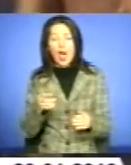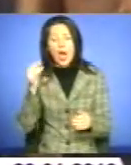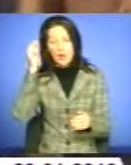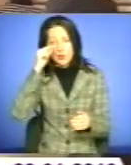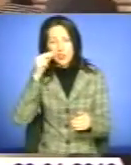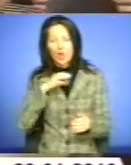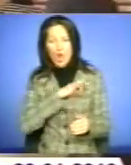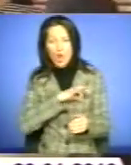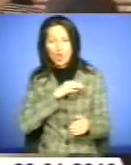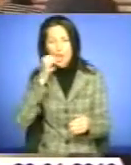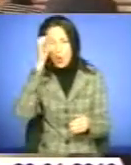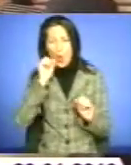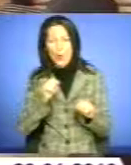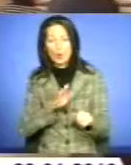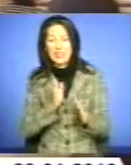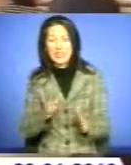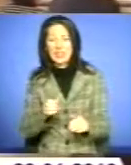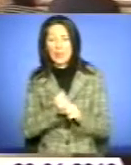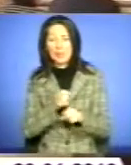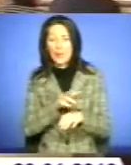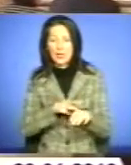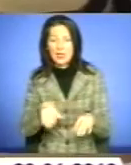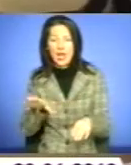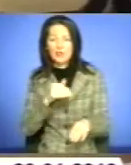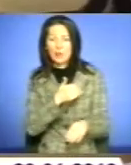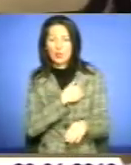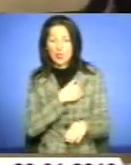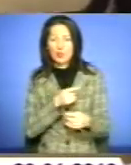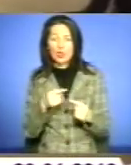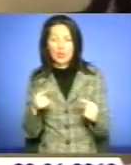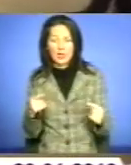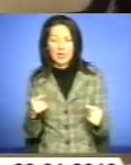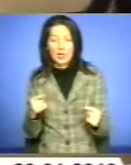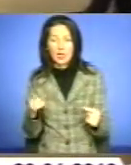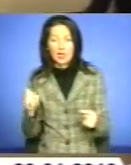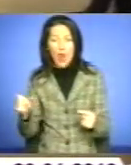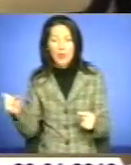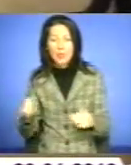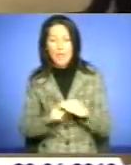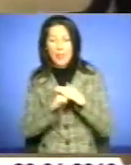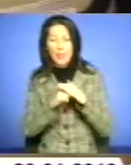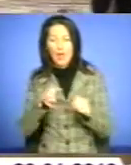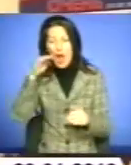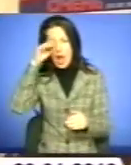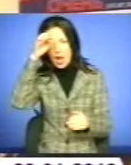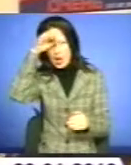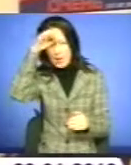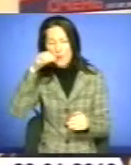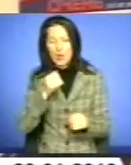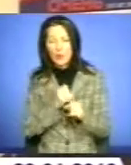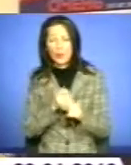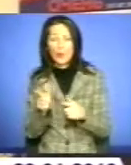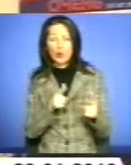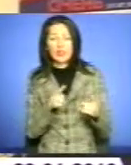в НАВСУ можуть не тільки працівники міліції, а й усі бажаючі з числа цивільних осіб. На базі академії працює підготовче відділення з надання